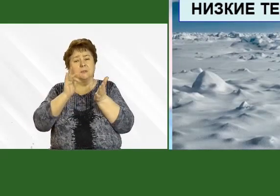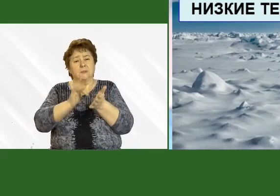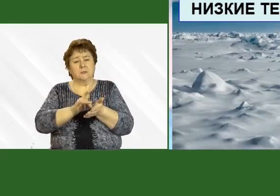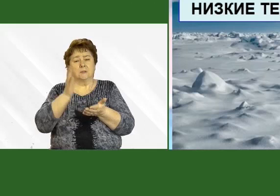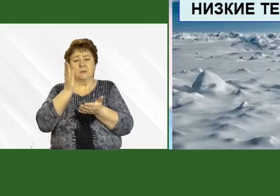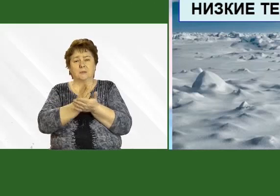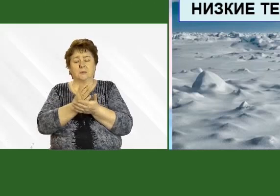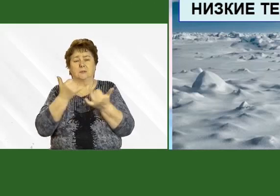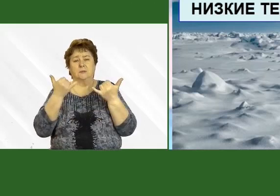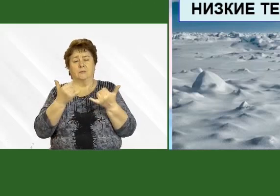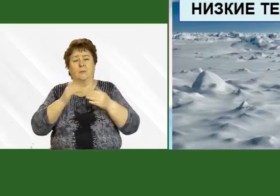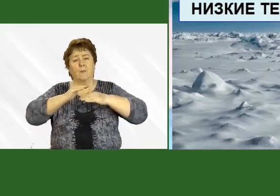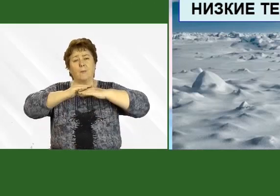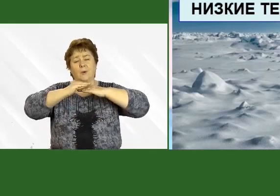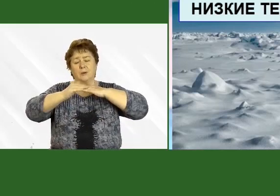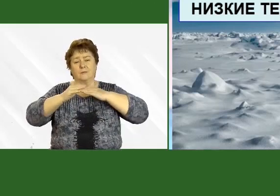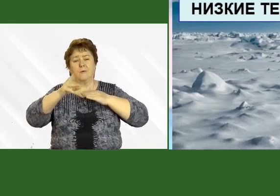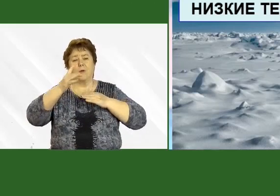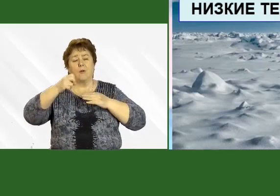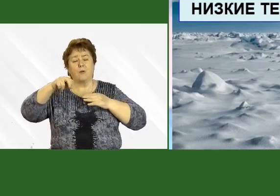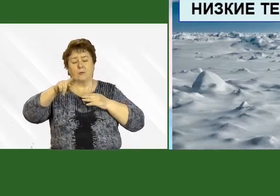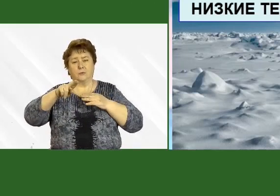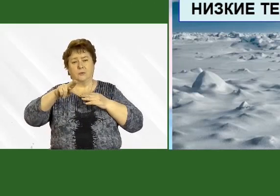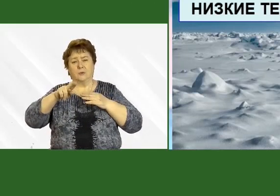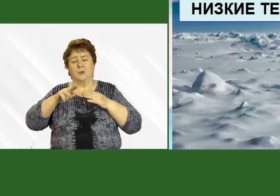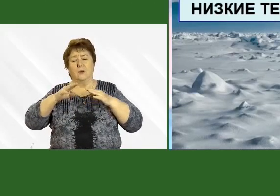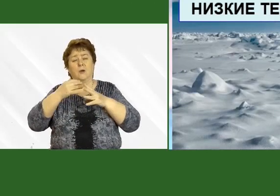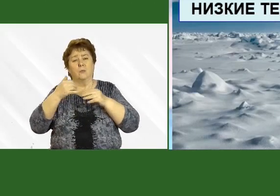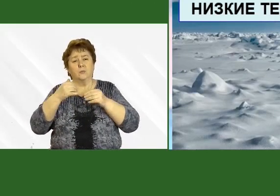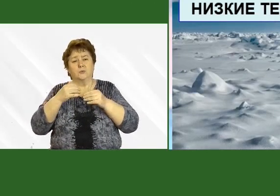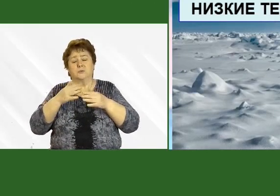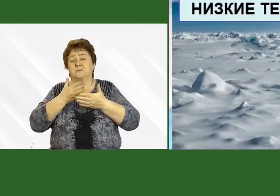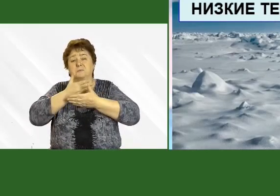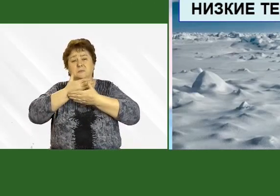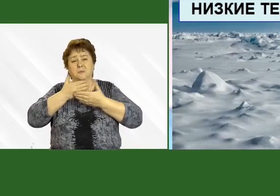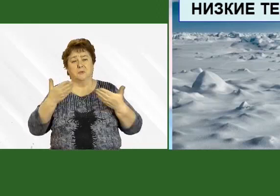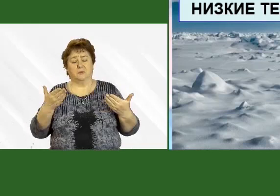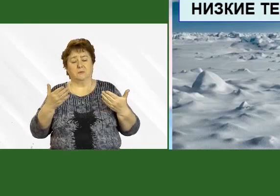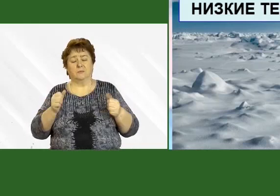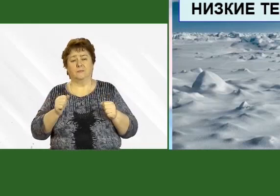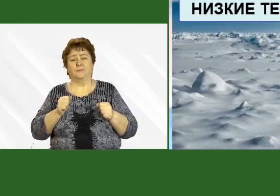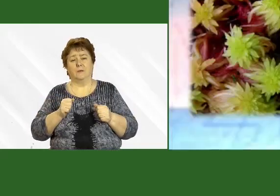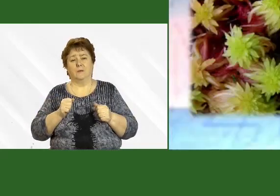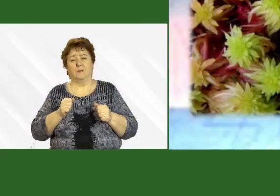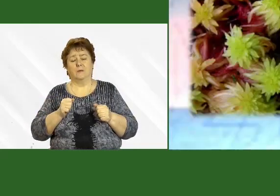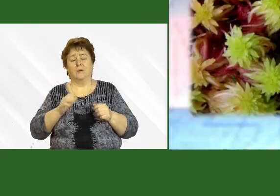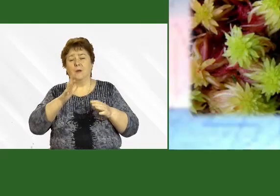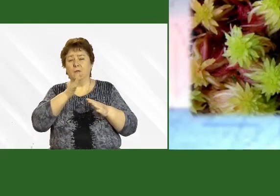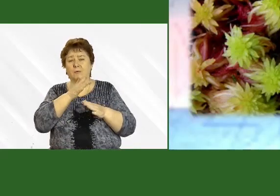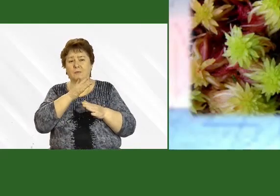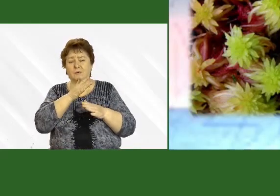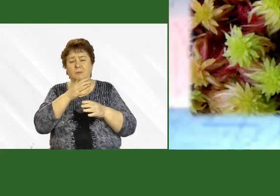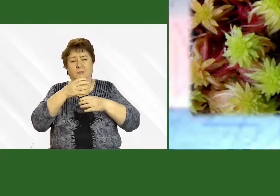современного покровного оледенения не почвы практически отсутствуют во время